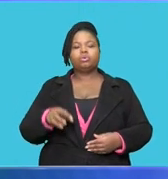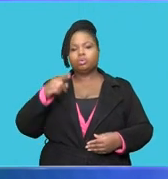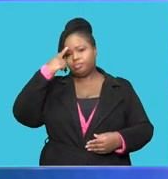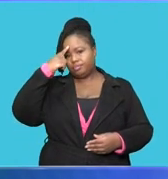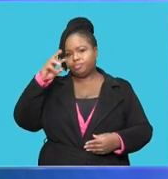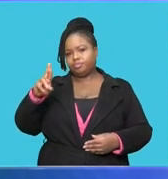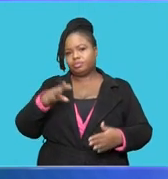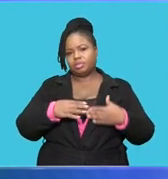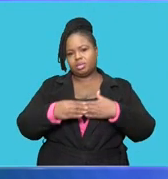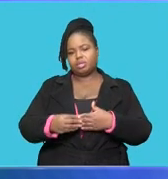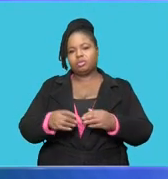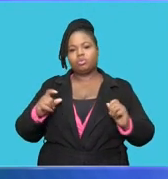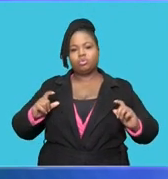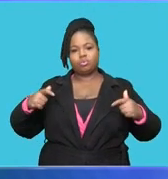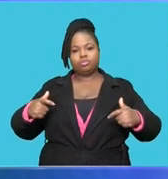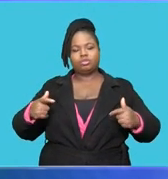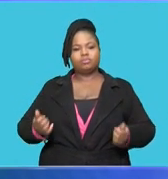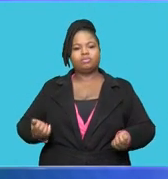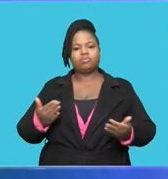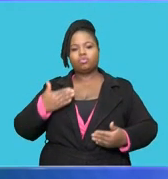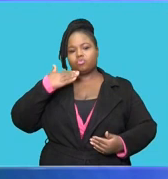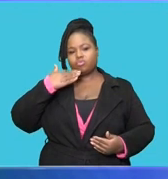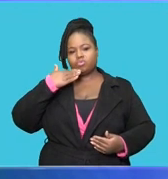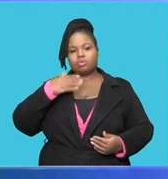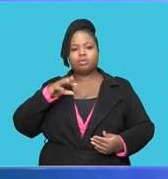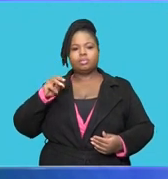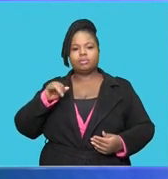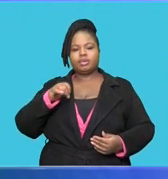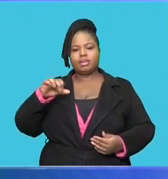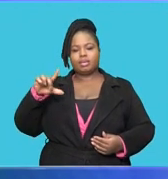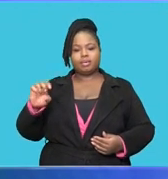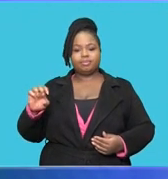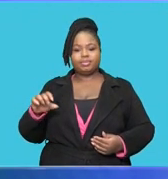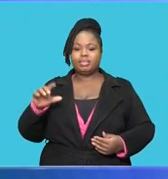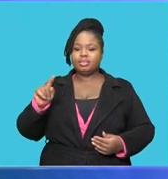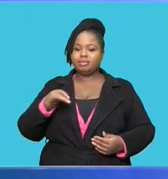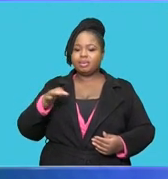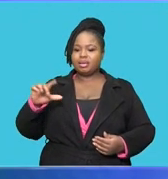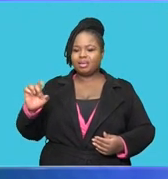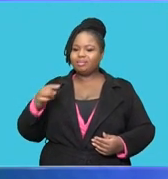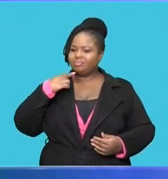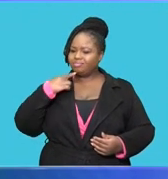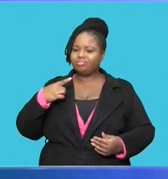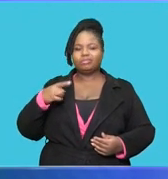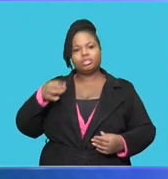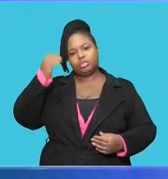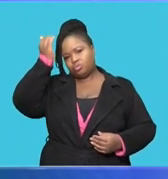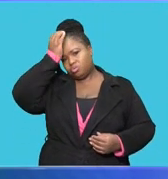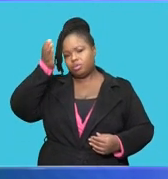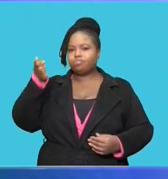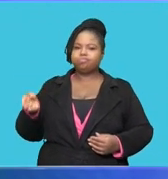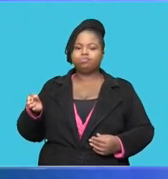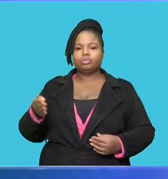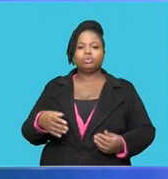uRonald Lamula kunye nomkomishinala wenkonzo zoluleko uMakgothi Thabarhale. UThabarhale unqinile ukuba uZuma uye wabika kwiziko